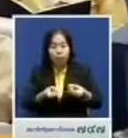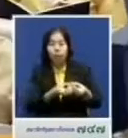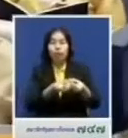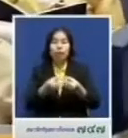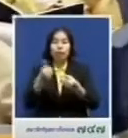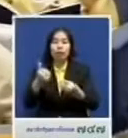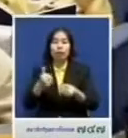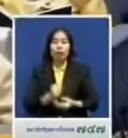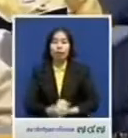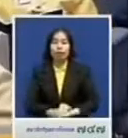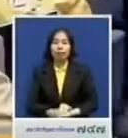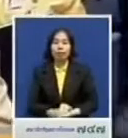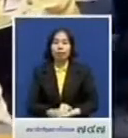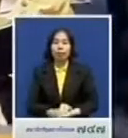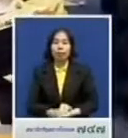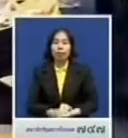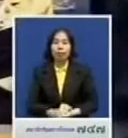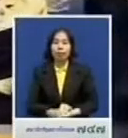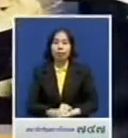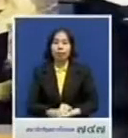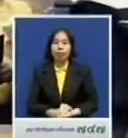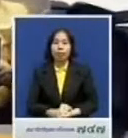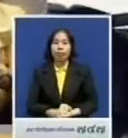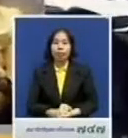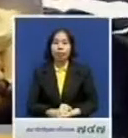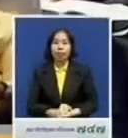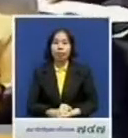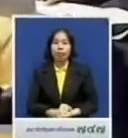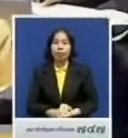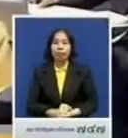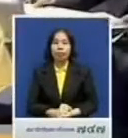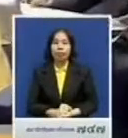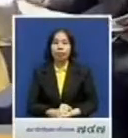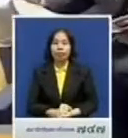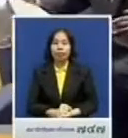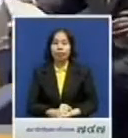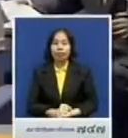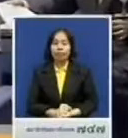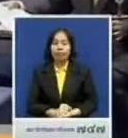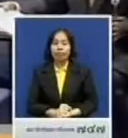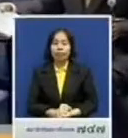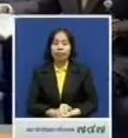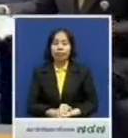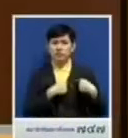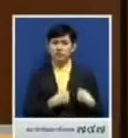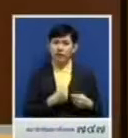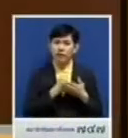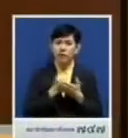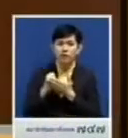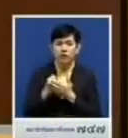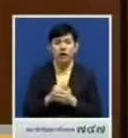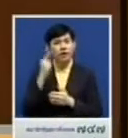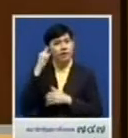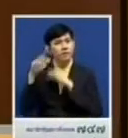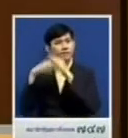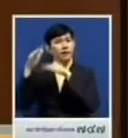ป็นในแง่ทำการบ้านมาเพื่อจะมาพูดสิ่งที่ท่านอยากพูดเนี่ย อ ันนี้ผมถือว่าท่านทำการบ้านมาดีพูดได้ดีแต่ในเรื่องที่ควรจะพูดผมถือว่าวันนี้ท่